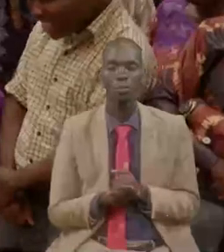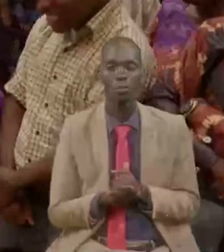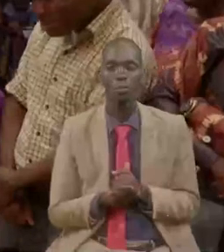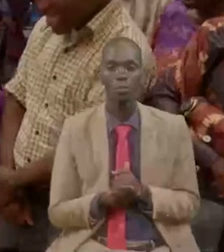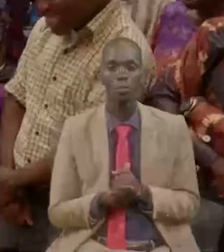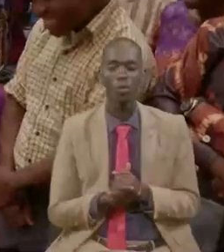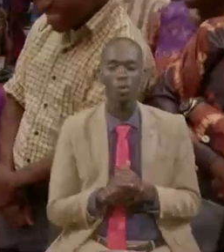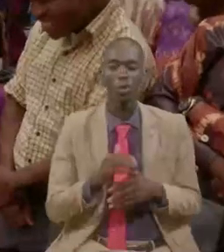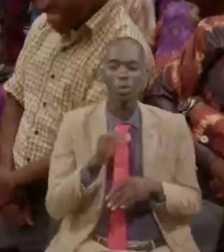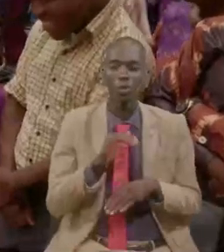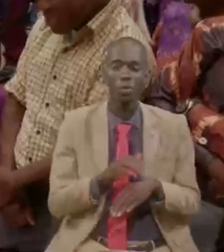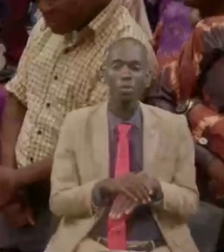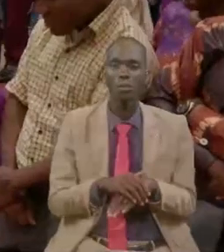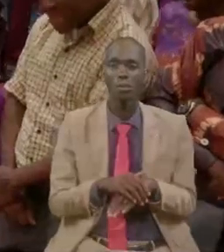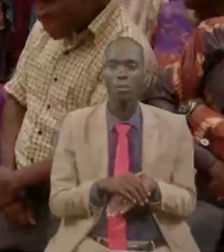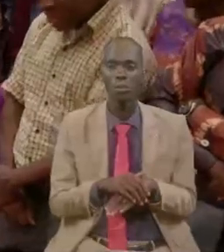Une nouvelle